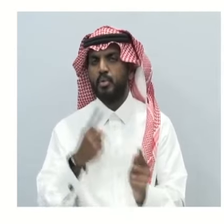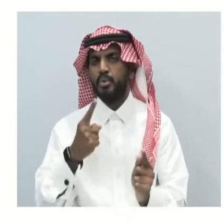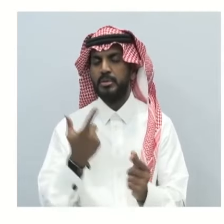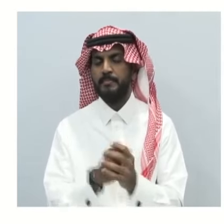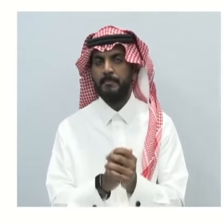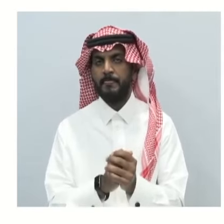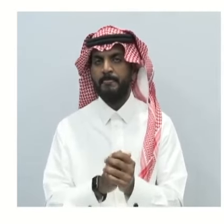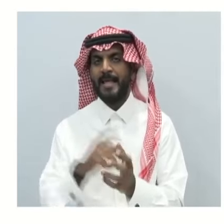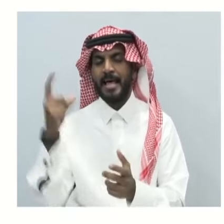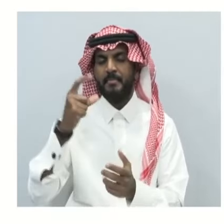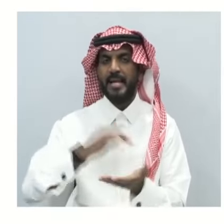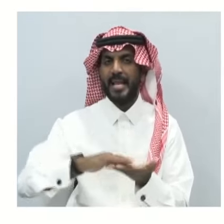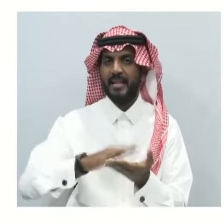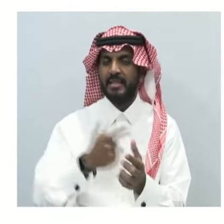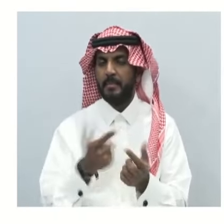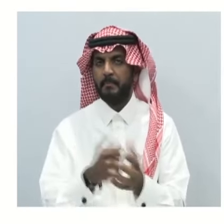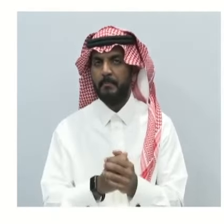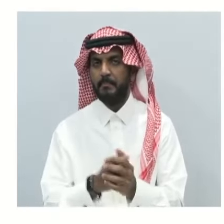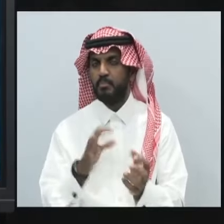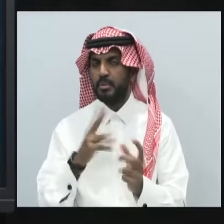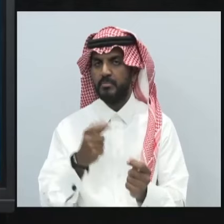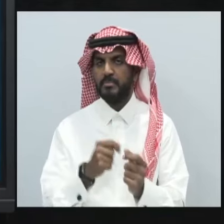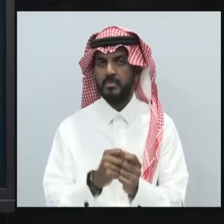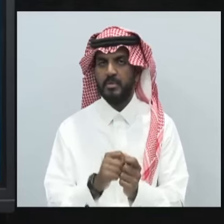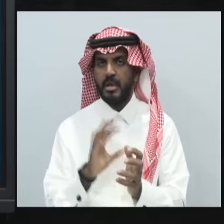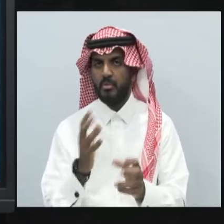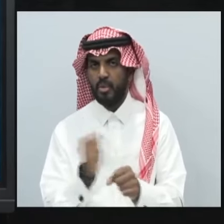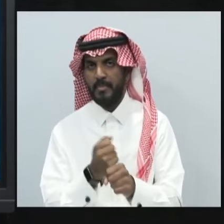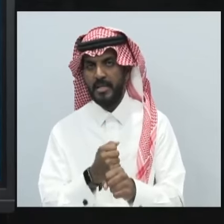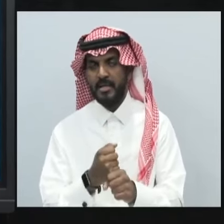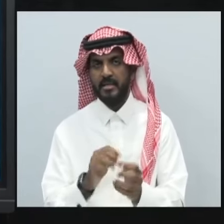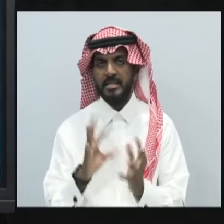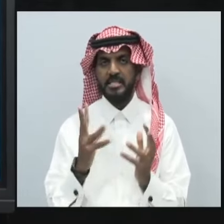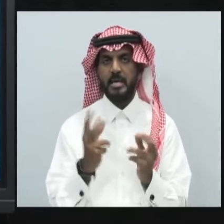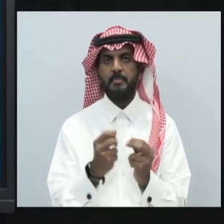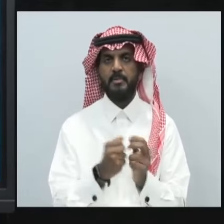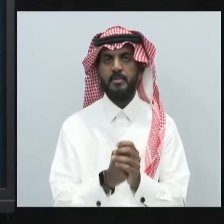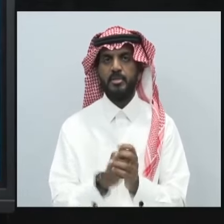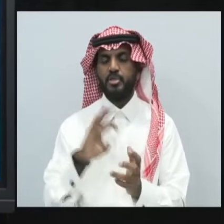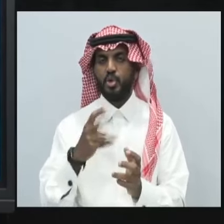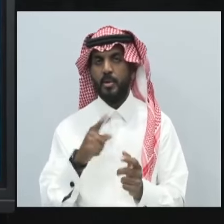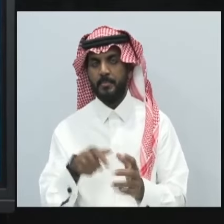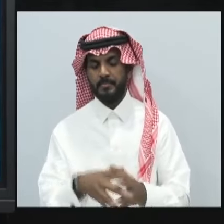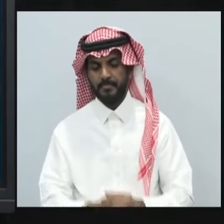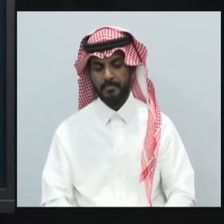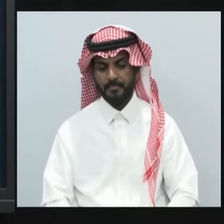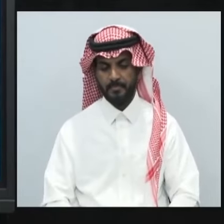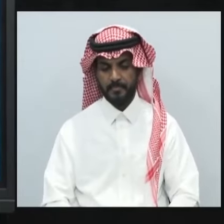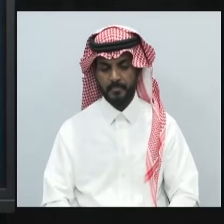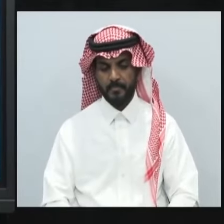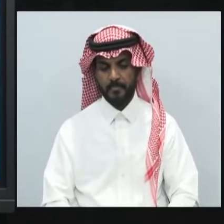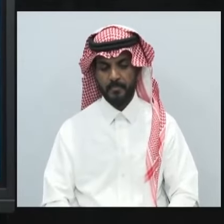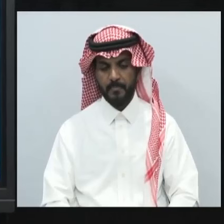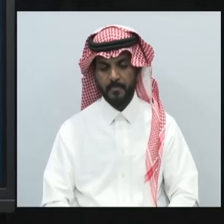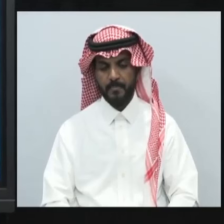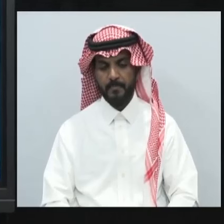الارض بامكانك طالبه طالبتين ان تجري عمليه حسابيه حتى تستطيع الاجابه عن هذا السؤال الى هنا وصلنا